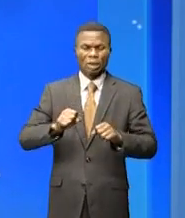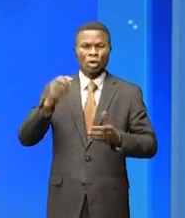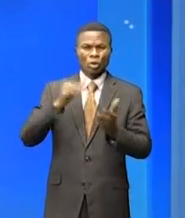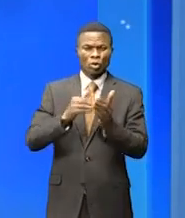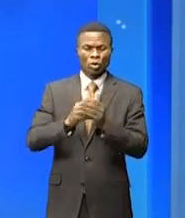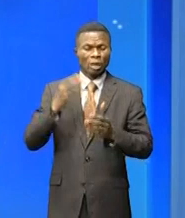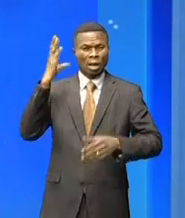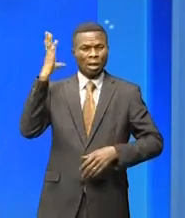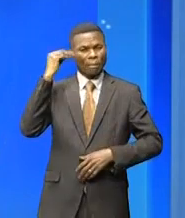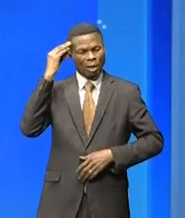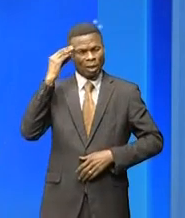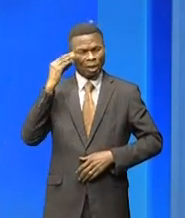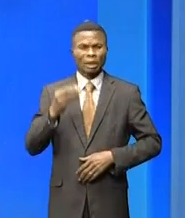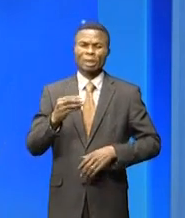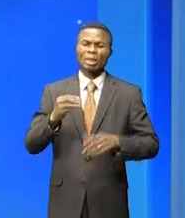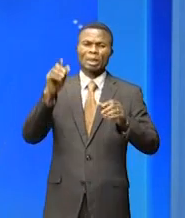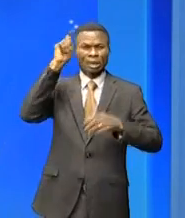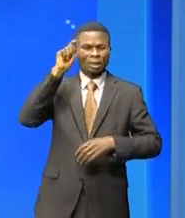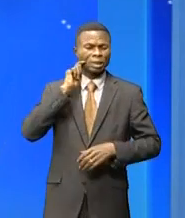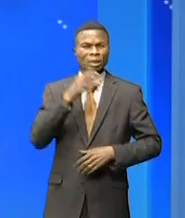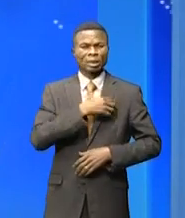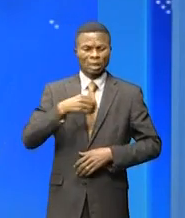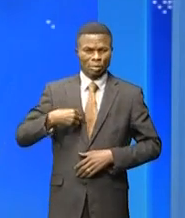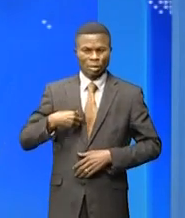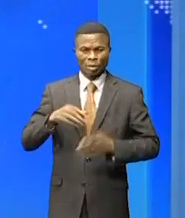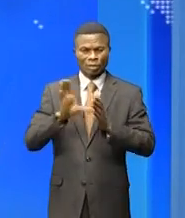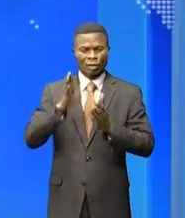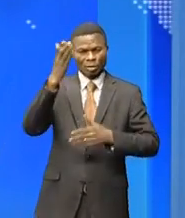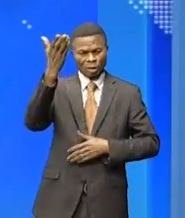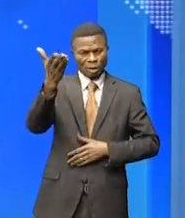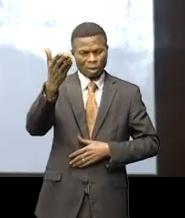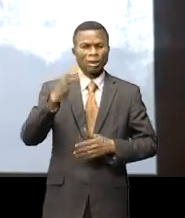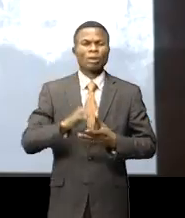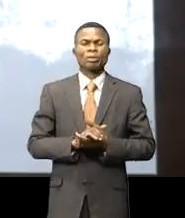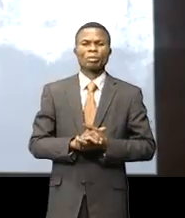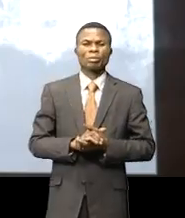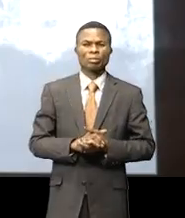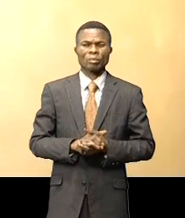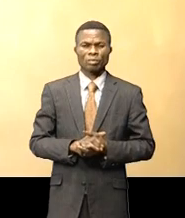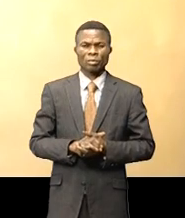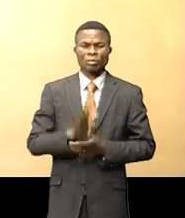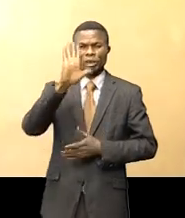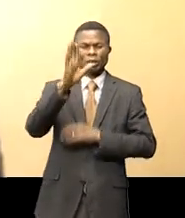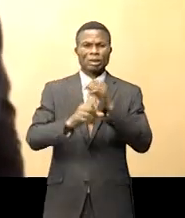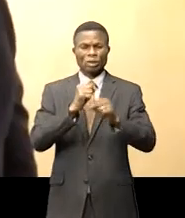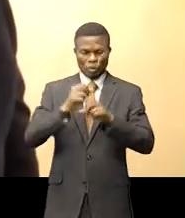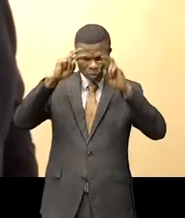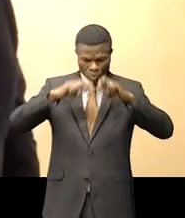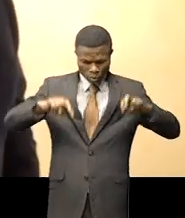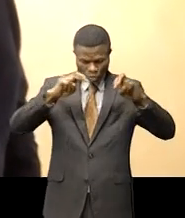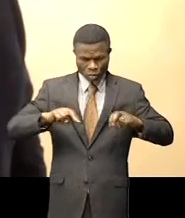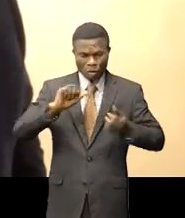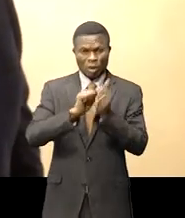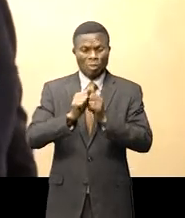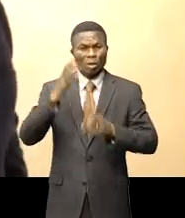le cancer du col de col utérin. Bobette Eyenga nous explique. Après 5 ans de recherche sur le